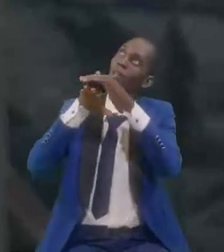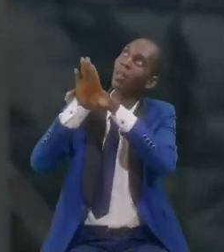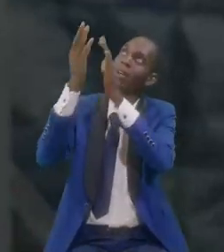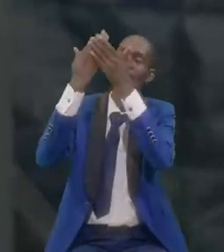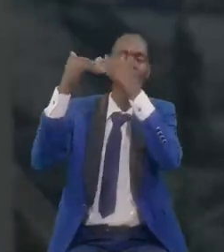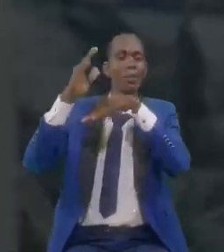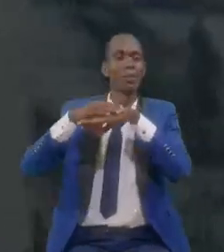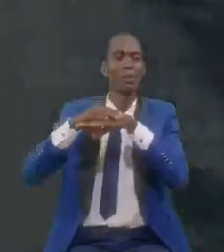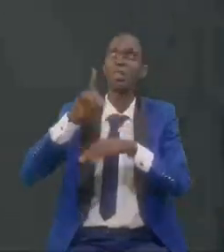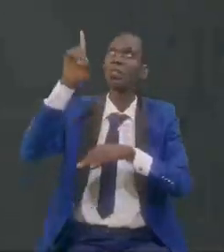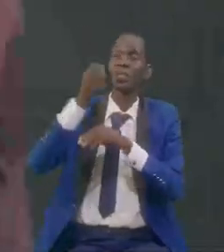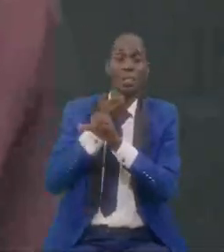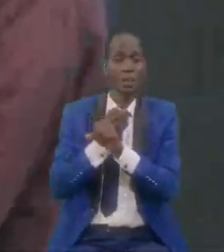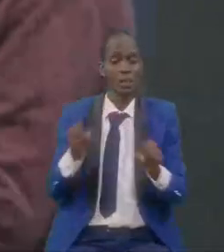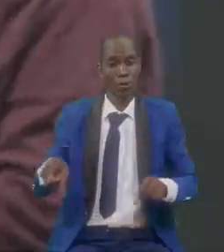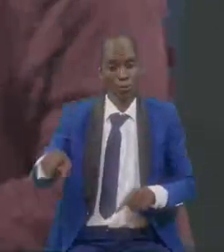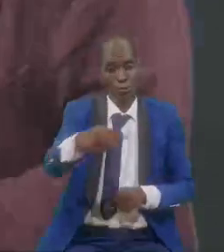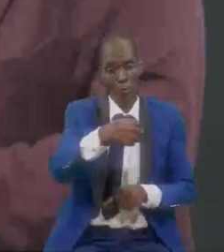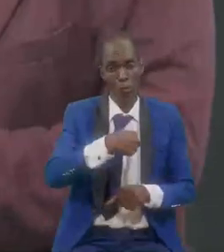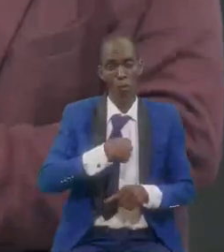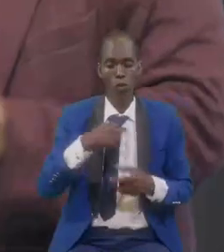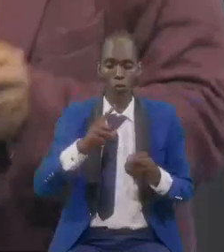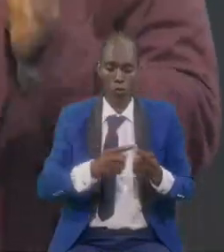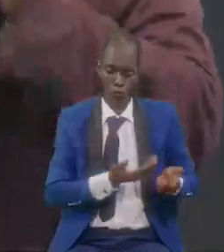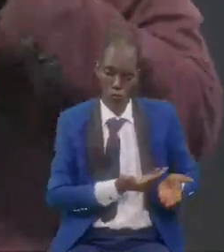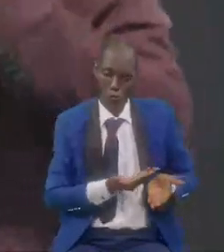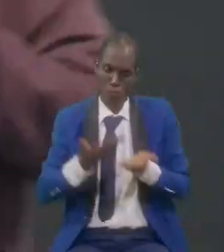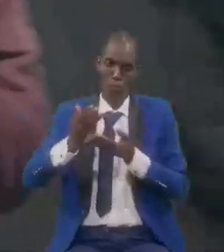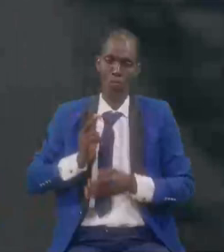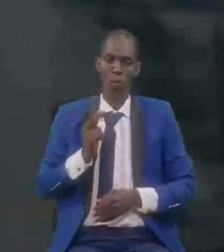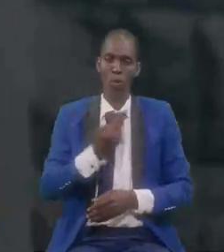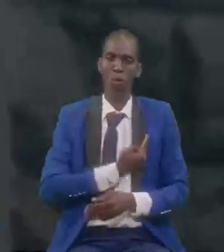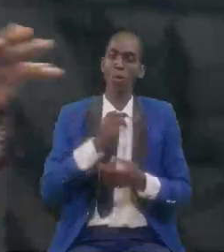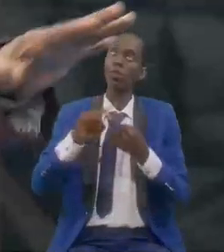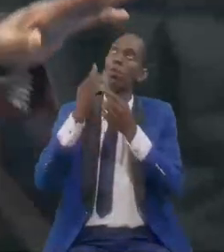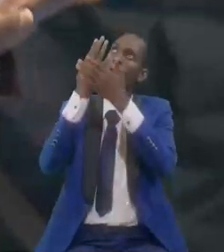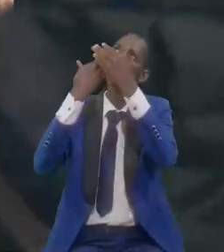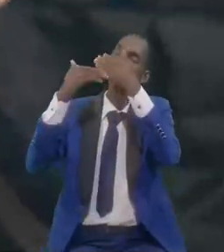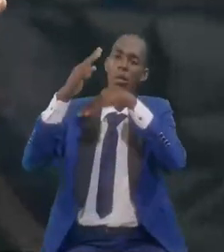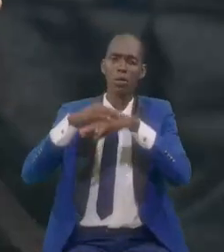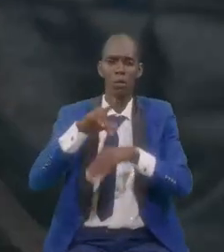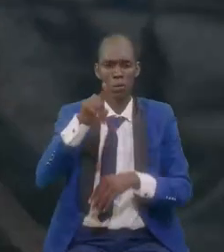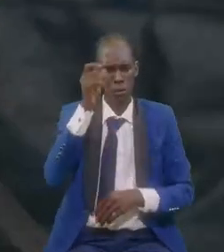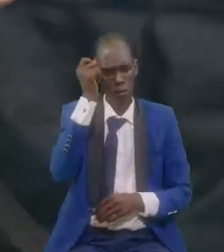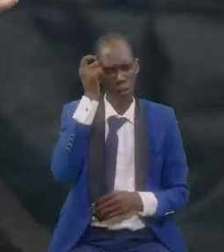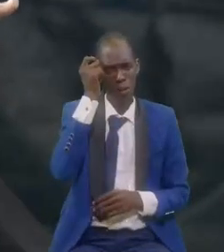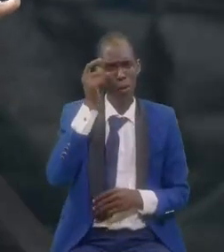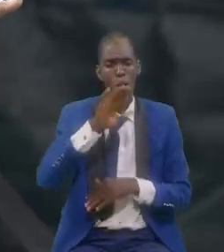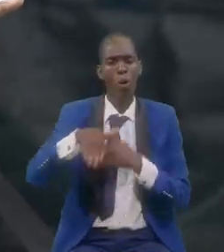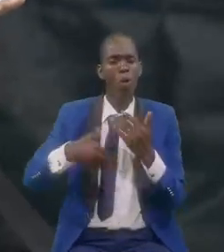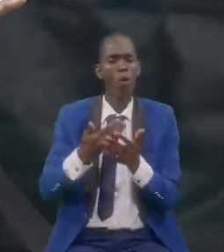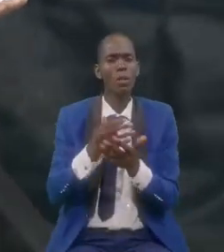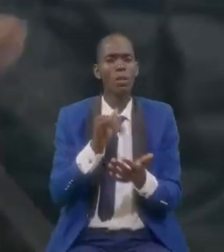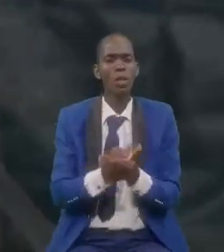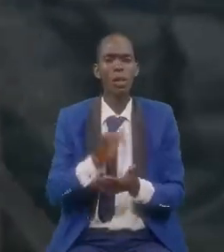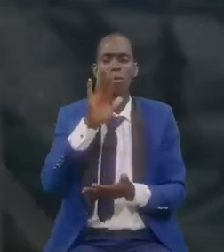Il nous a sauvés pour nous amener au ciel. Comprenez, tous ces